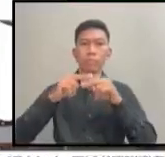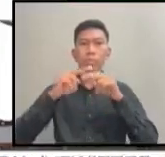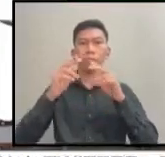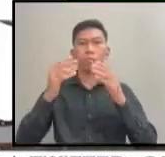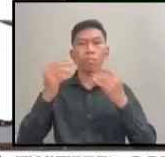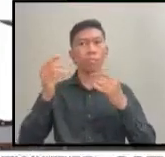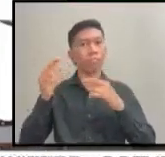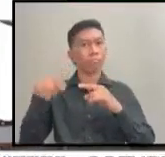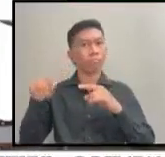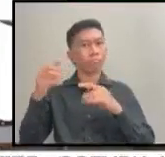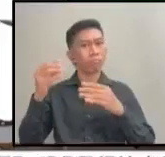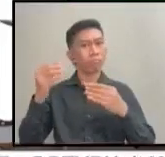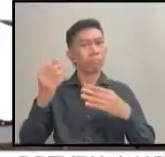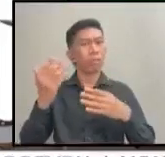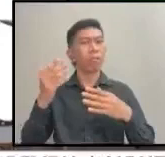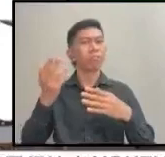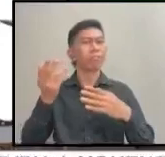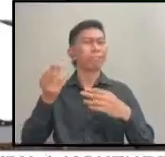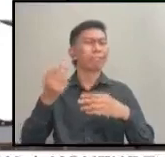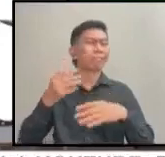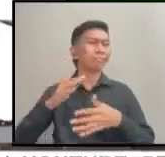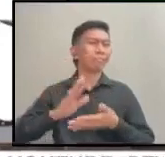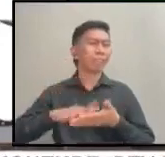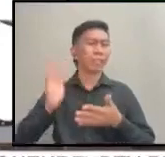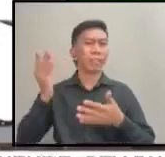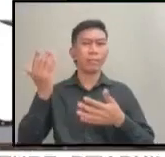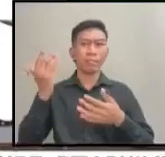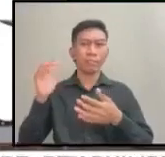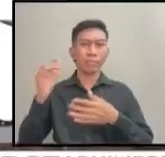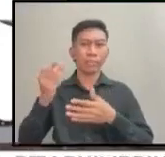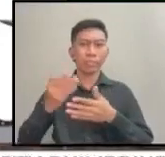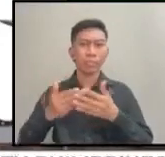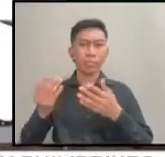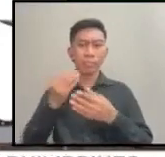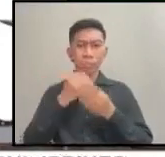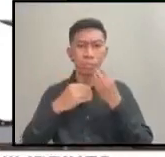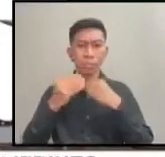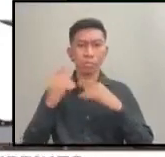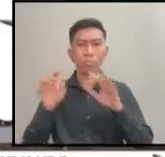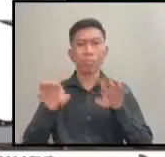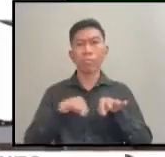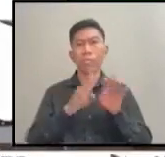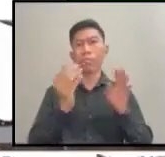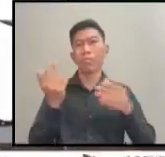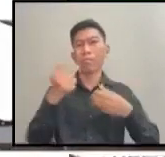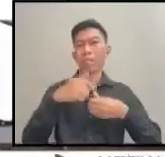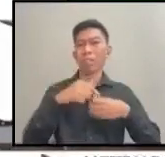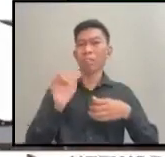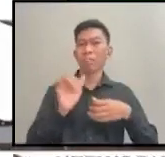ng mga bilihin, tumaas pa ang presyo ng langis. Si Joshua Garcia sa Detalye Live.